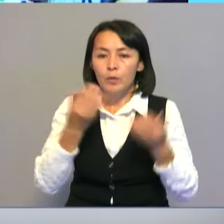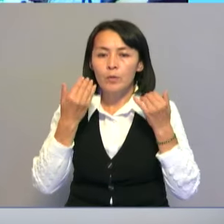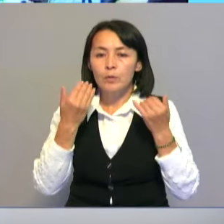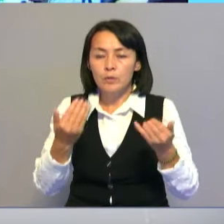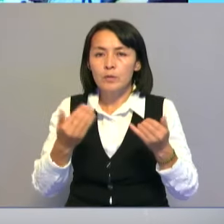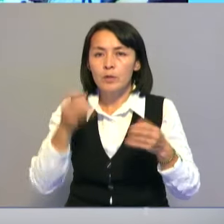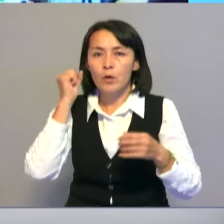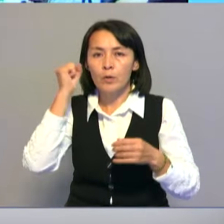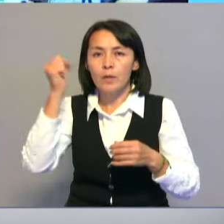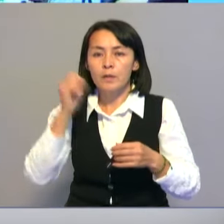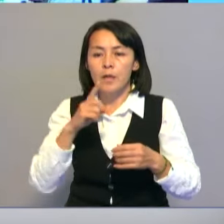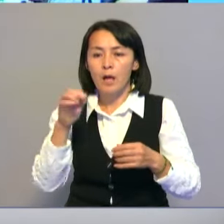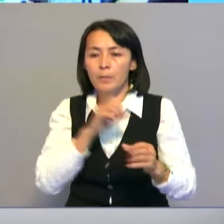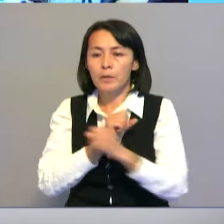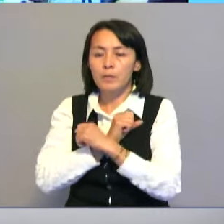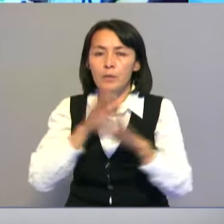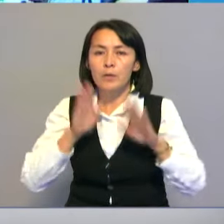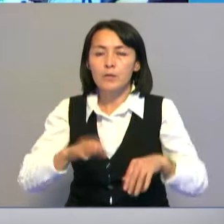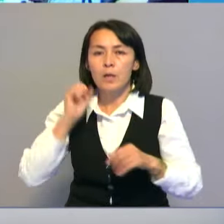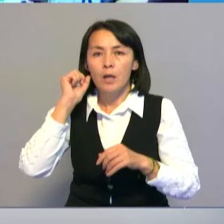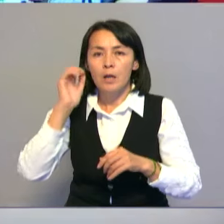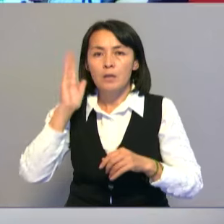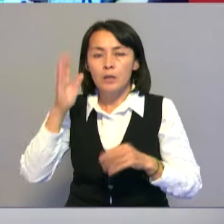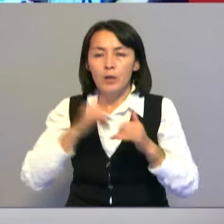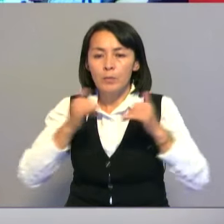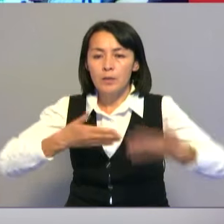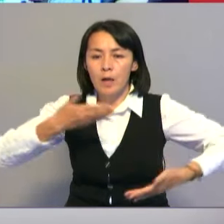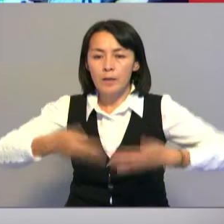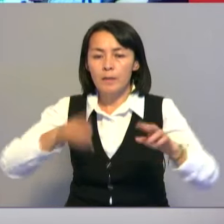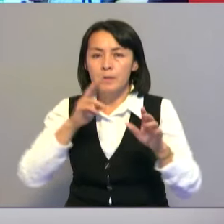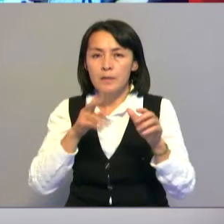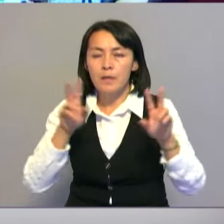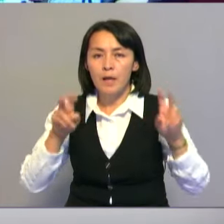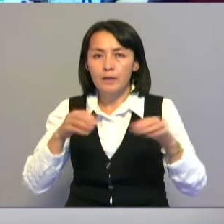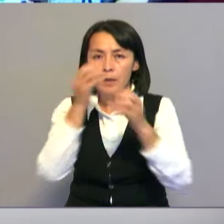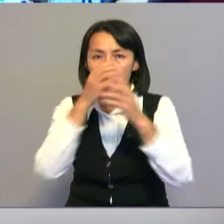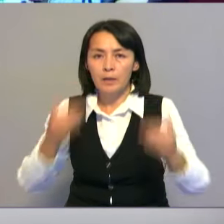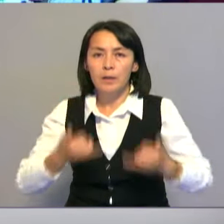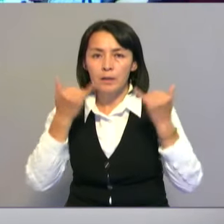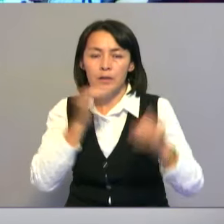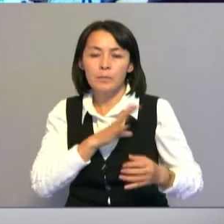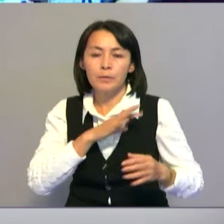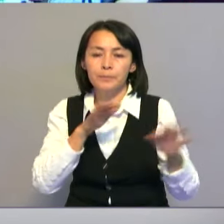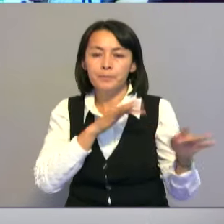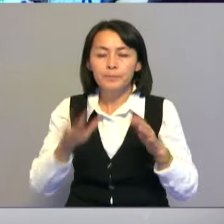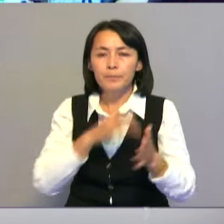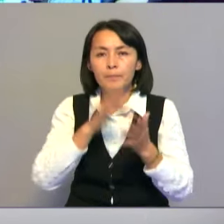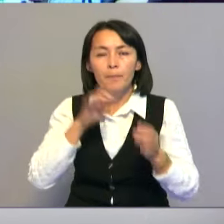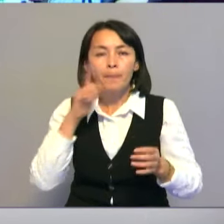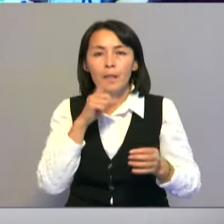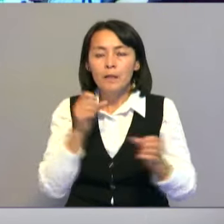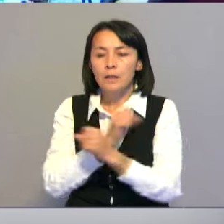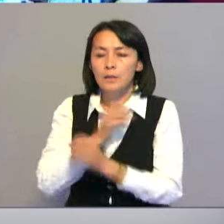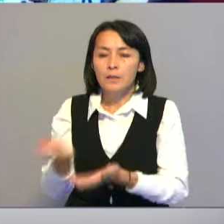Осы ұран аясында Арбат демалыс аймағында жарқын болашаққа қадам басатты, мәдени кеш өтті. Шараға қала жастары,